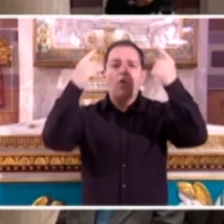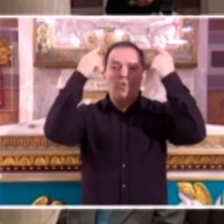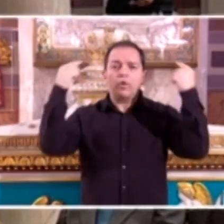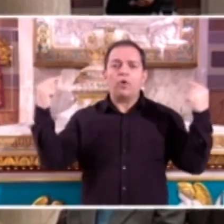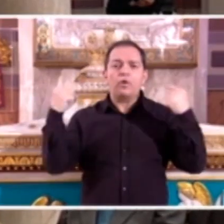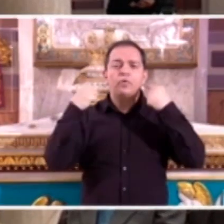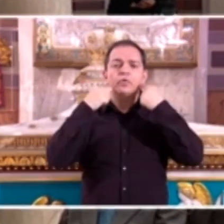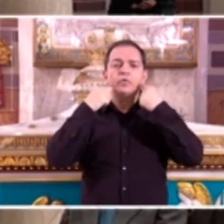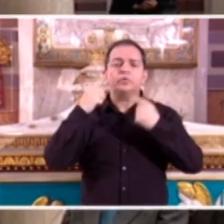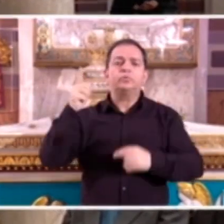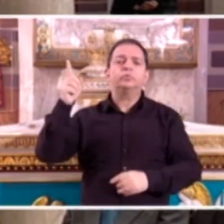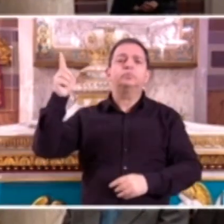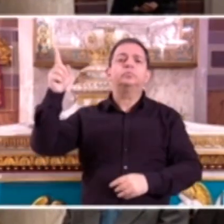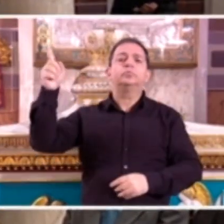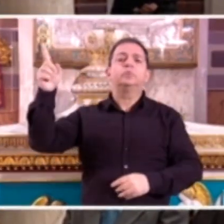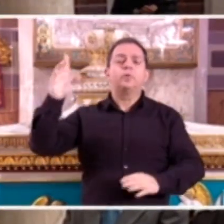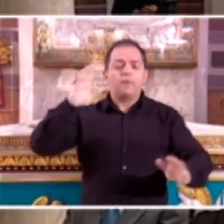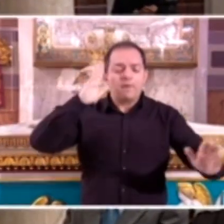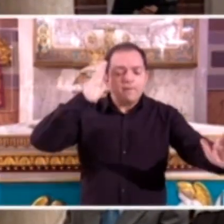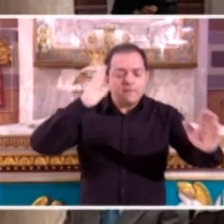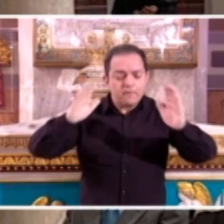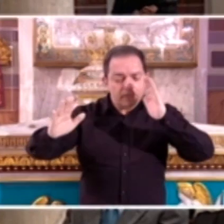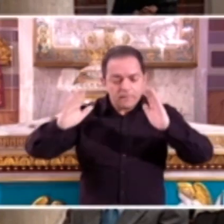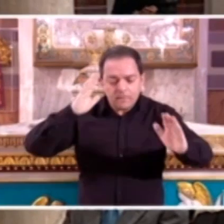ημών, Χριστό το Θεό